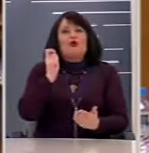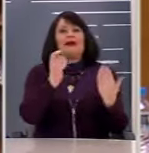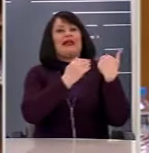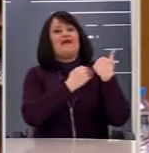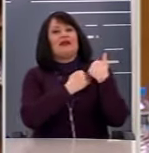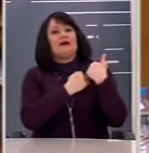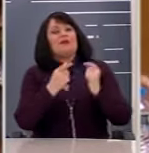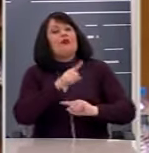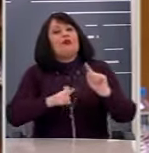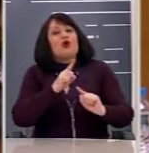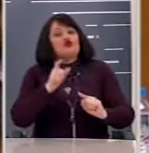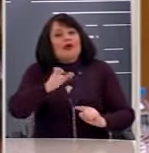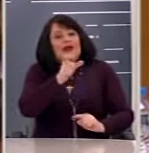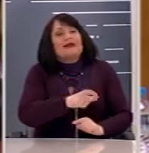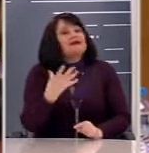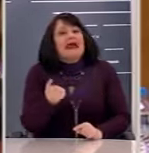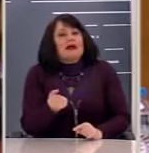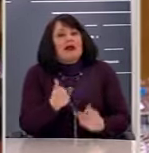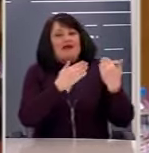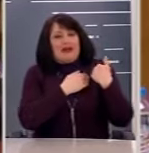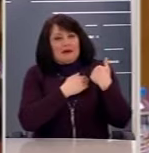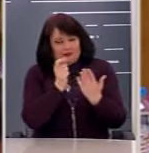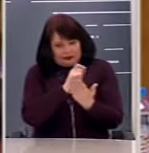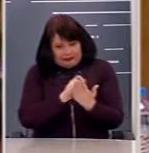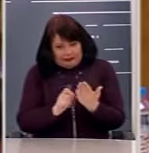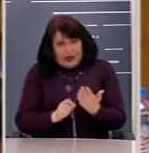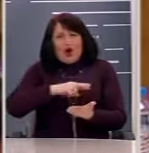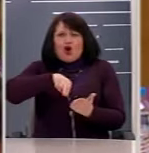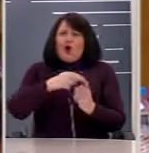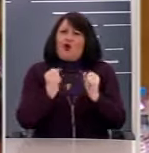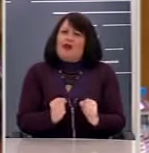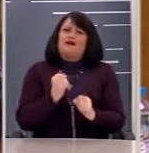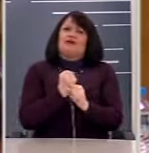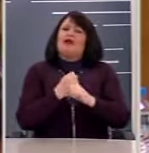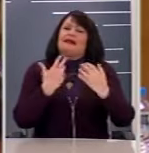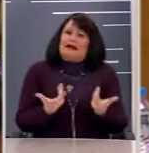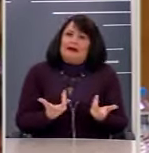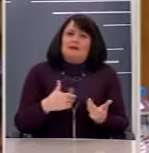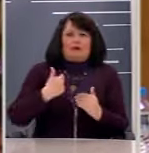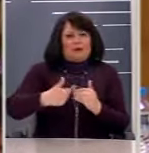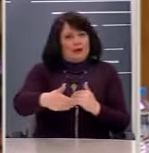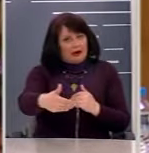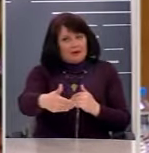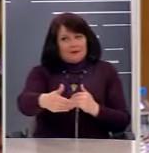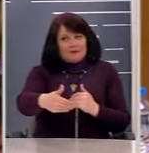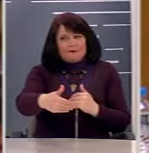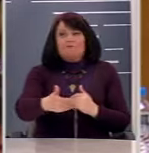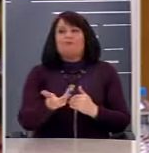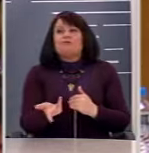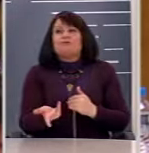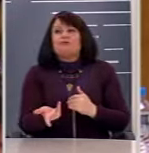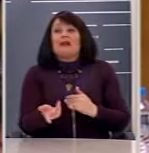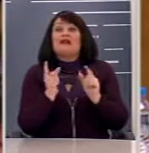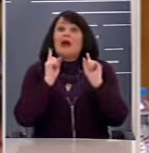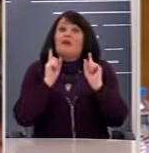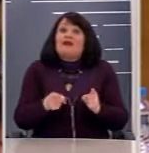έχει ο καθένας με βάση το ρόλο που είχε, και από εκεί και πέρα να κρίνει